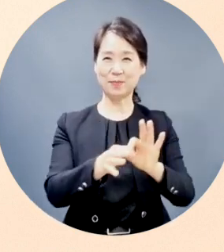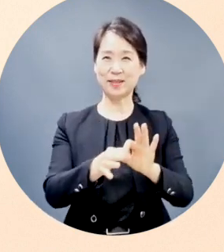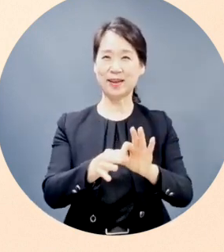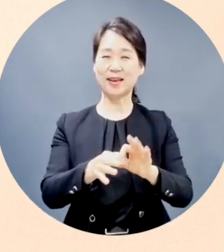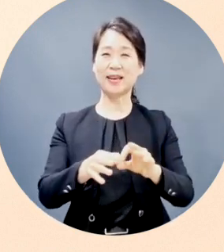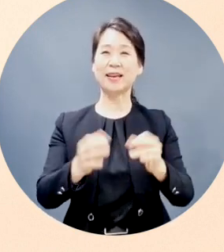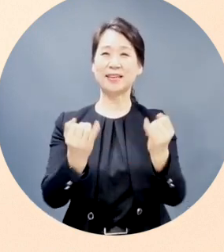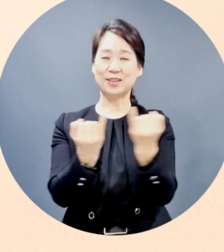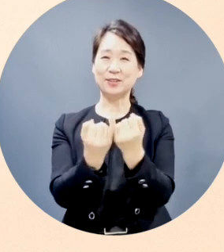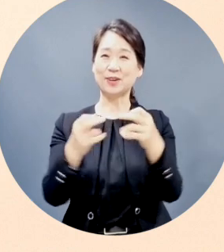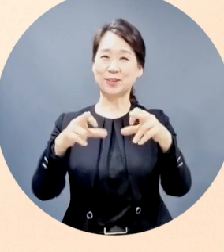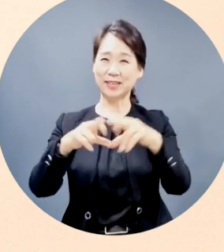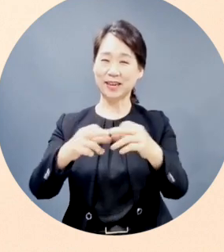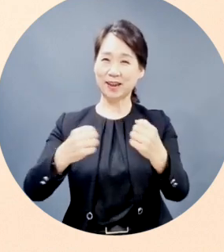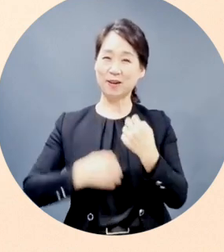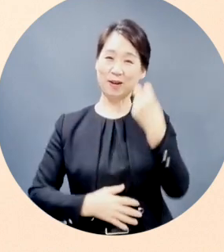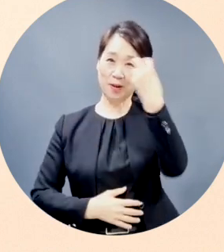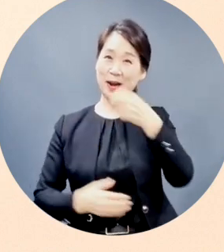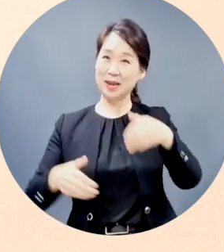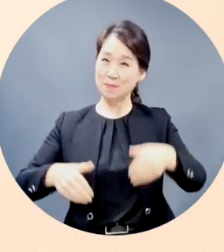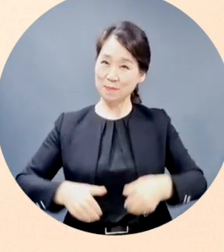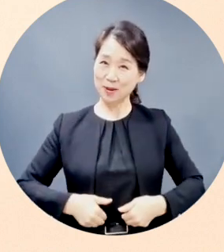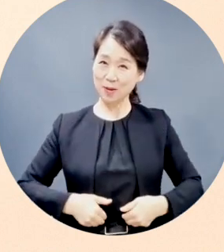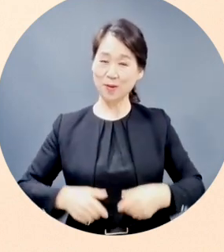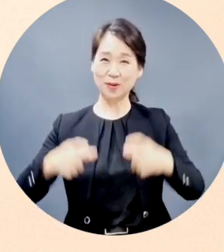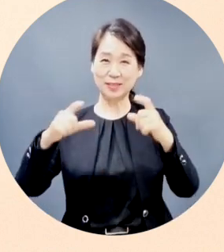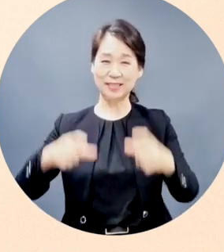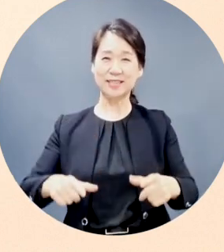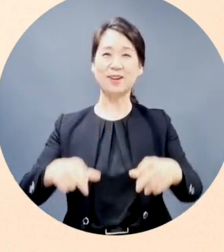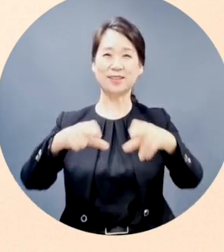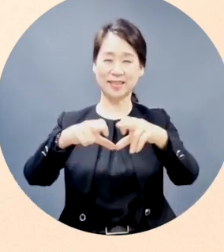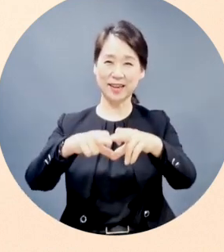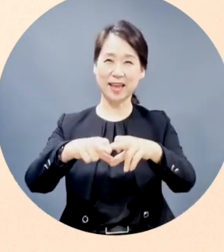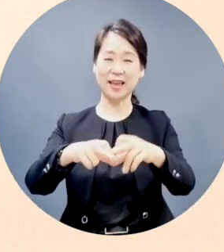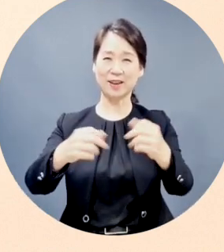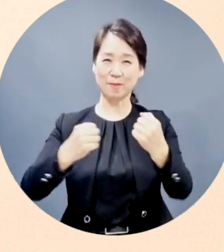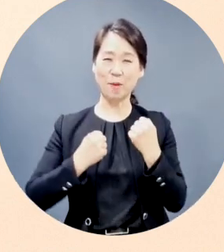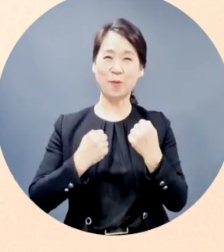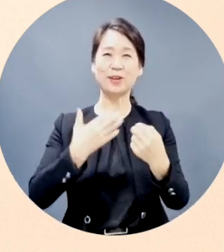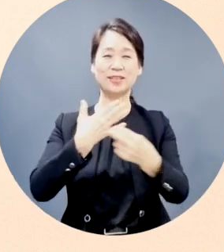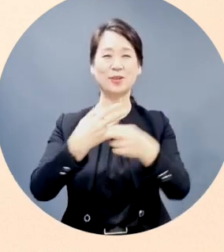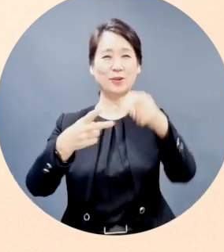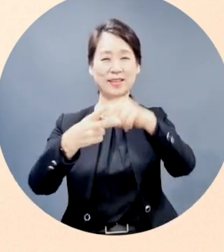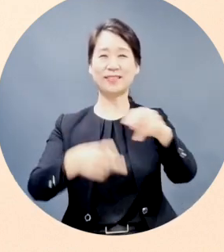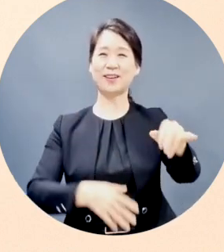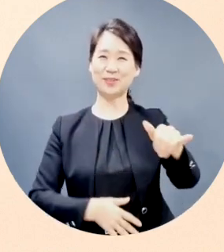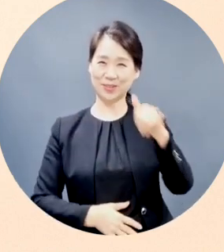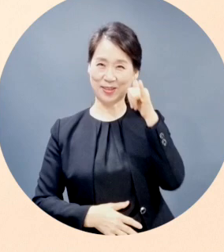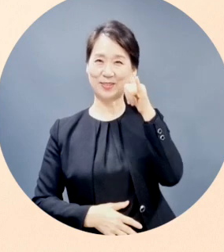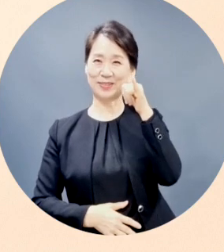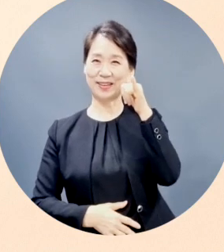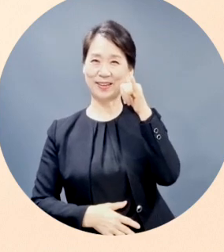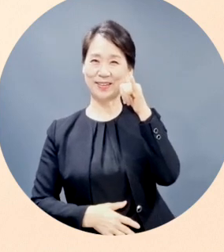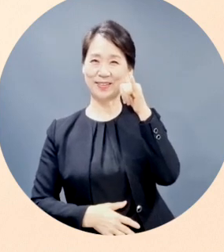연계합니다. 여성장애인의 건강관리가 필요하시면 지역장애인 보건의료센터로